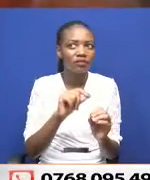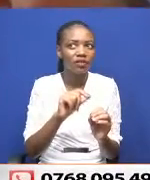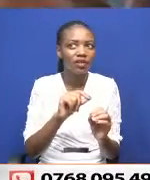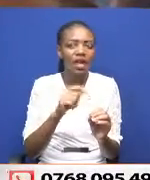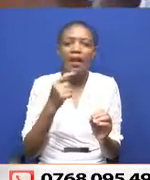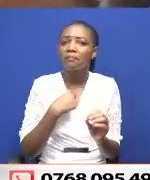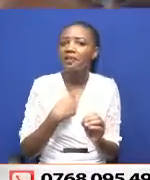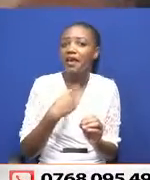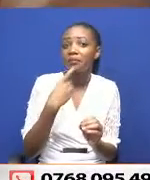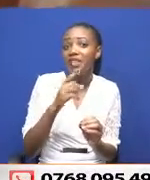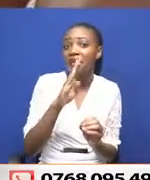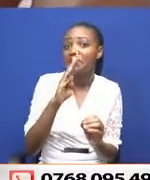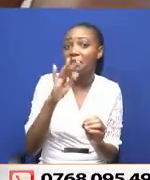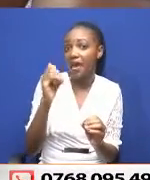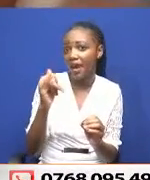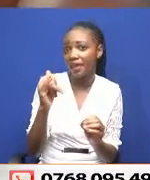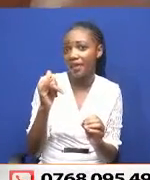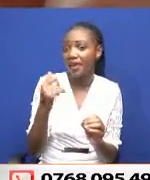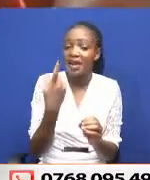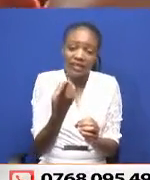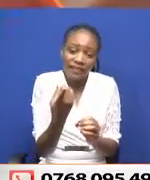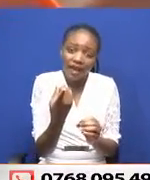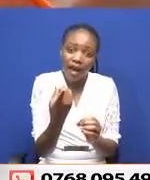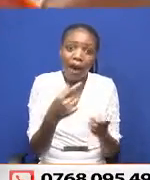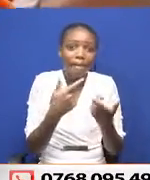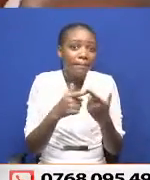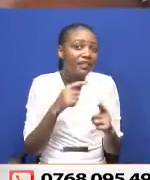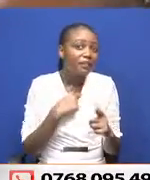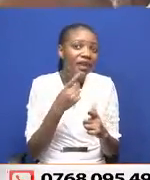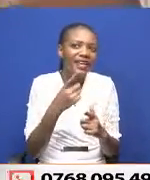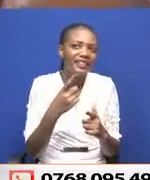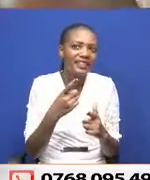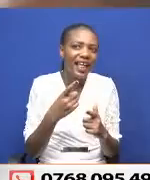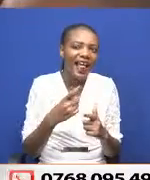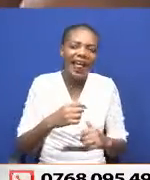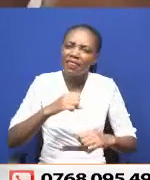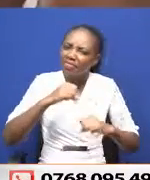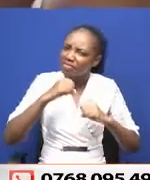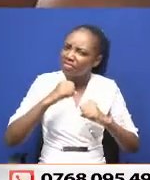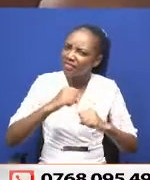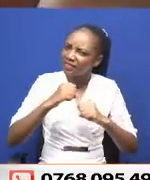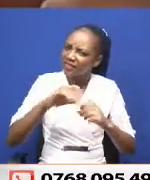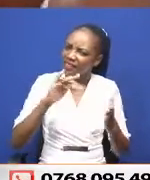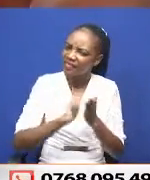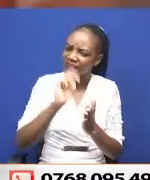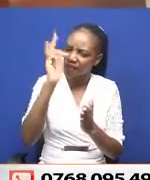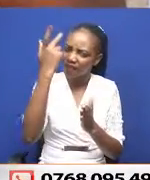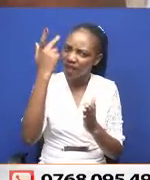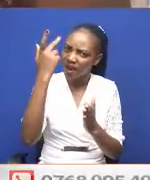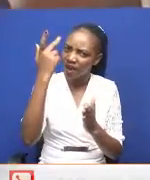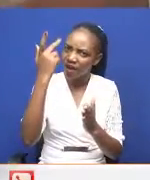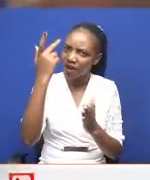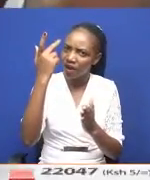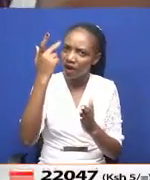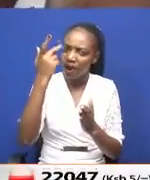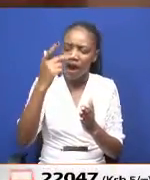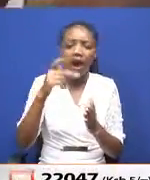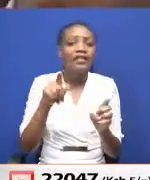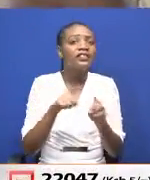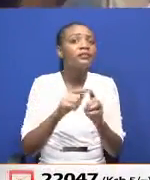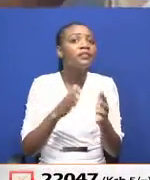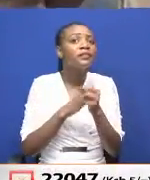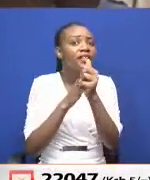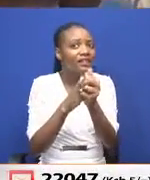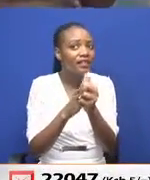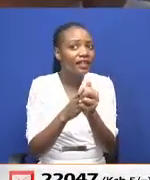mbaya, manake sijaiona. Lakini nimesema ile nguvu ambayo nchi ya Kenya, ambayo viongozi wa upinzani